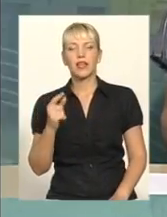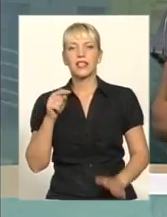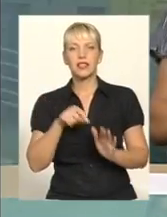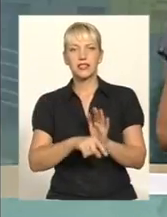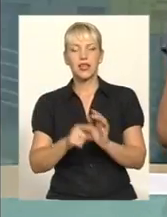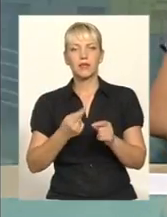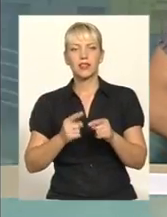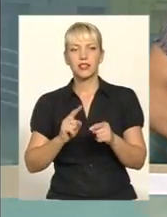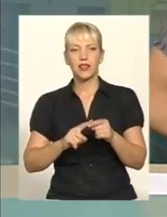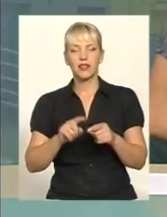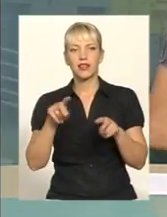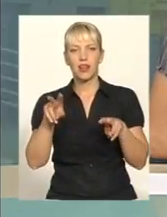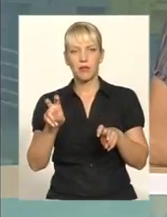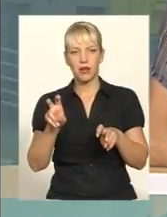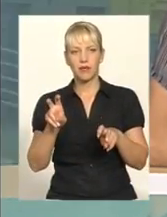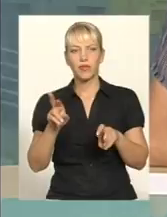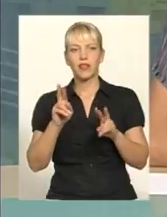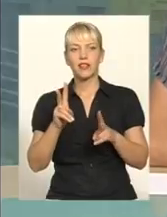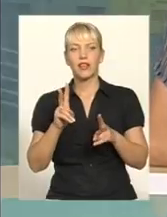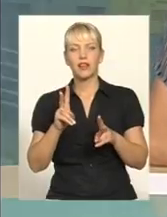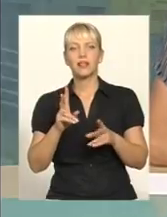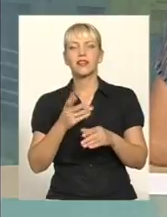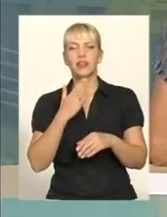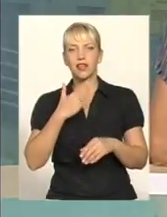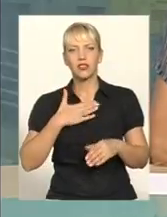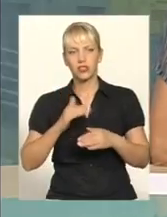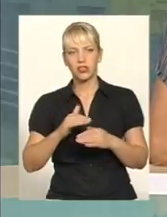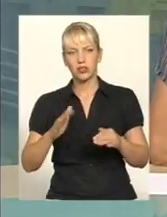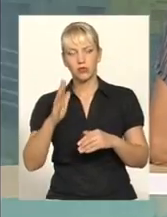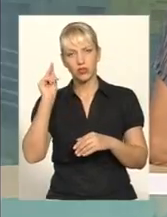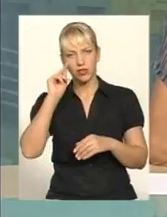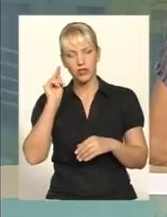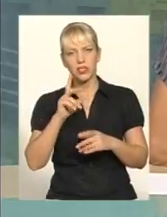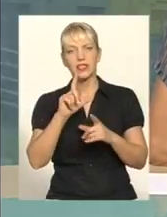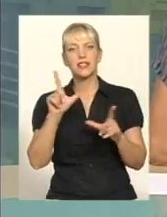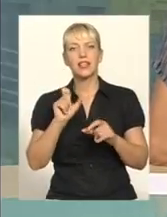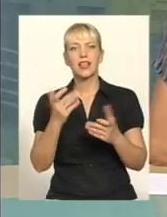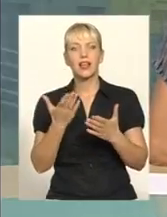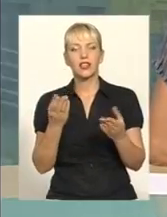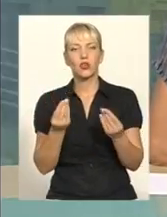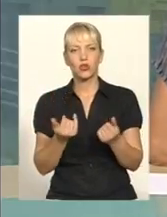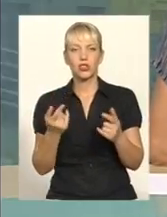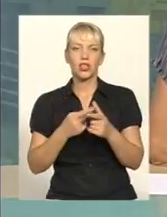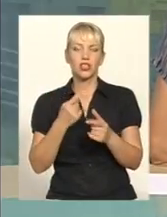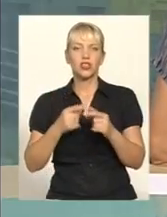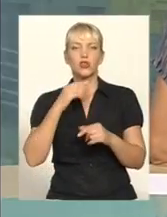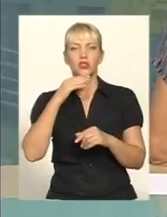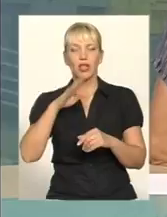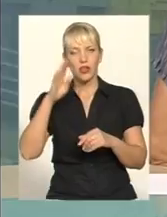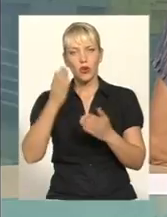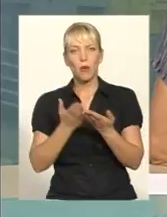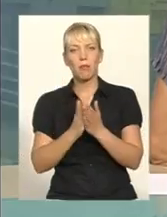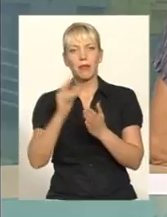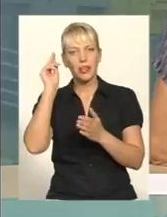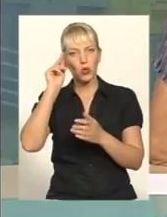це ця тема, як наші діти навчатимуться, за який кошт і чи достатньо підручників, що вчитимуть